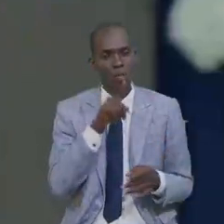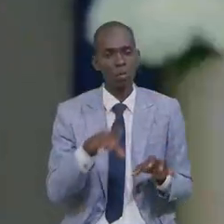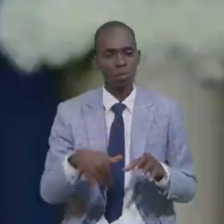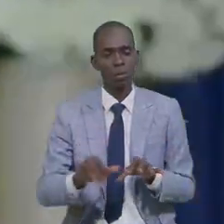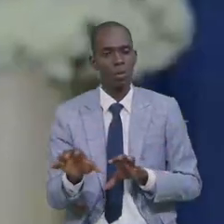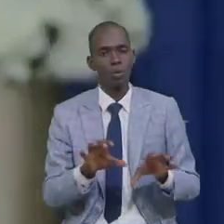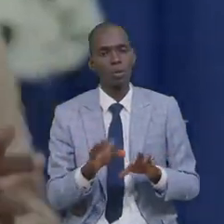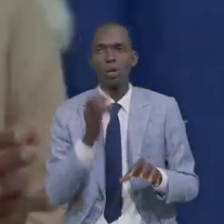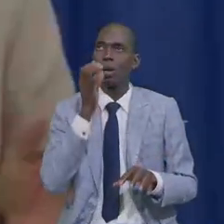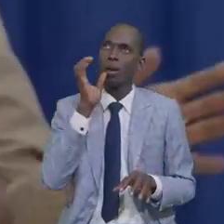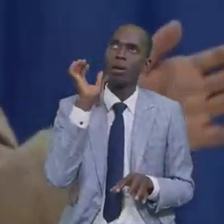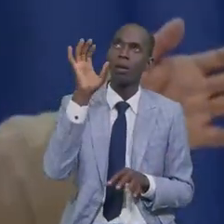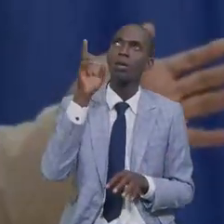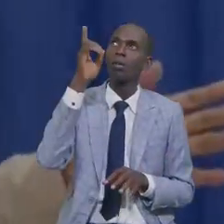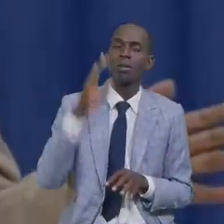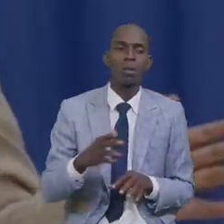et meurs?